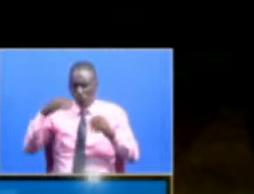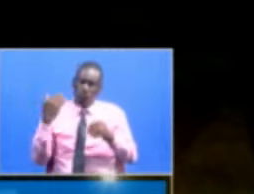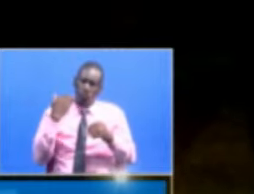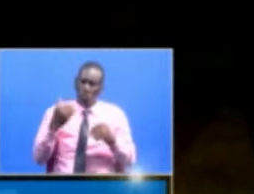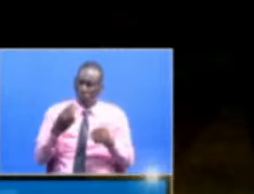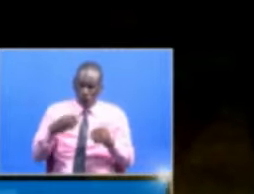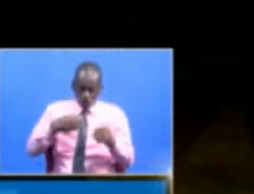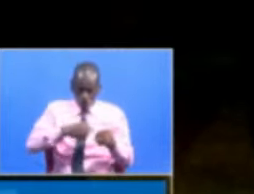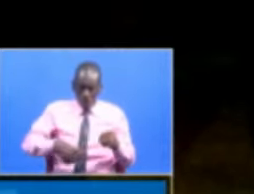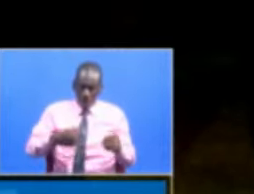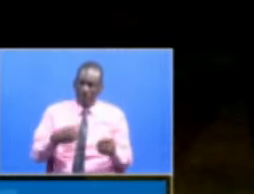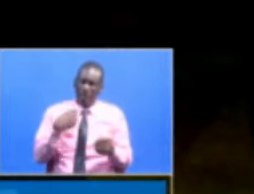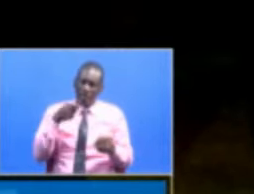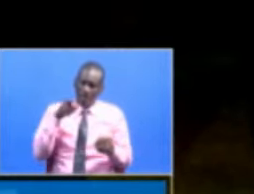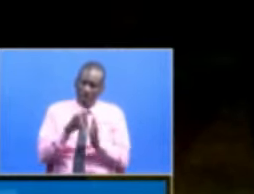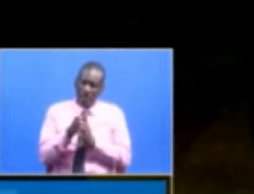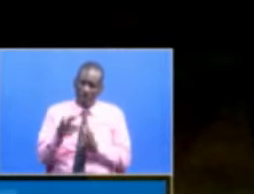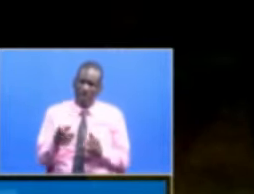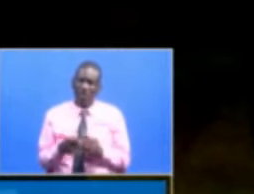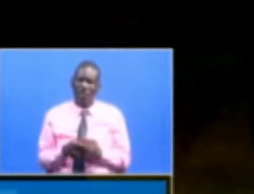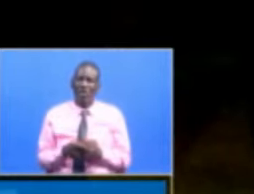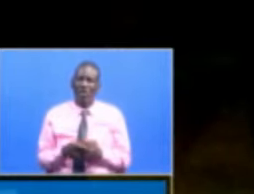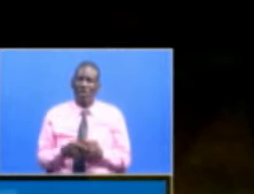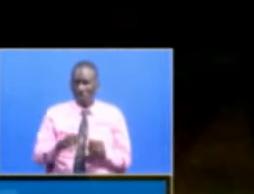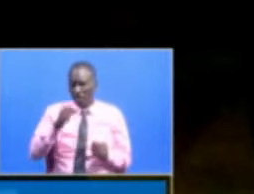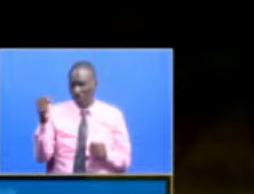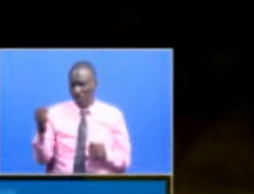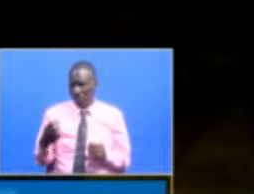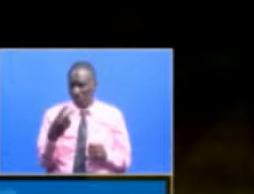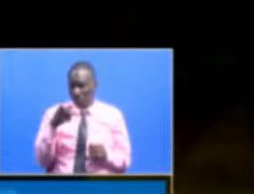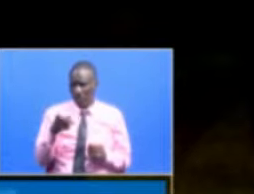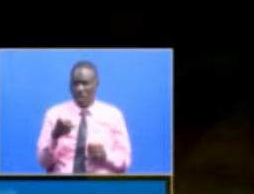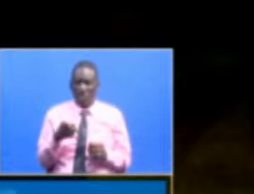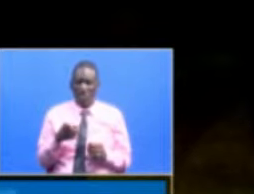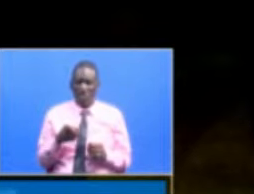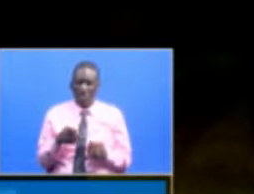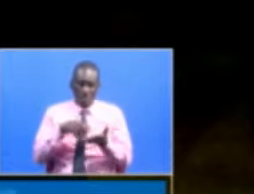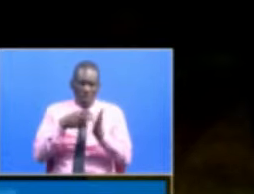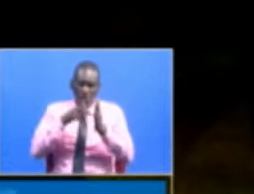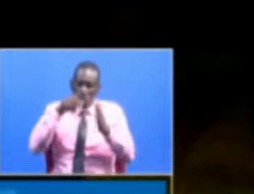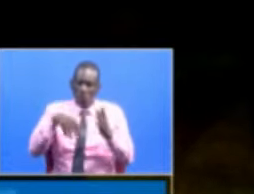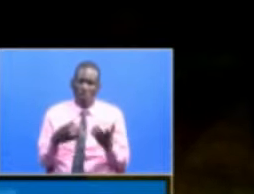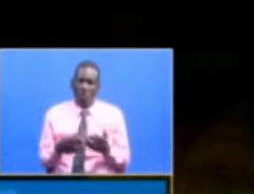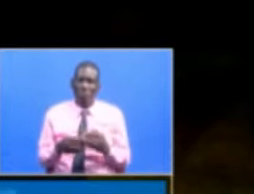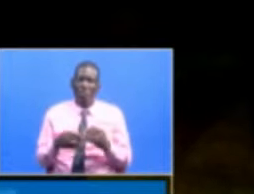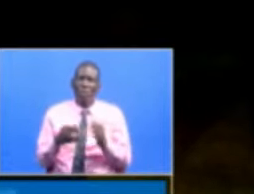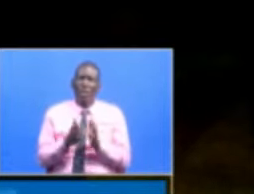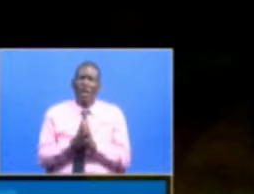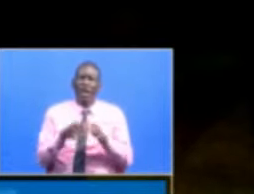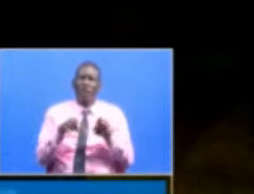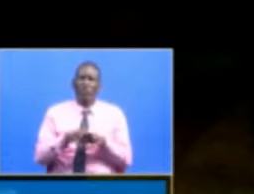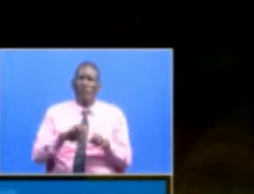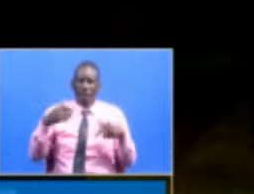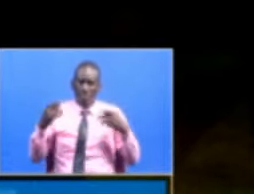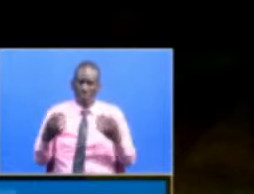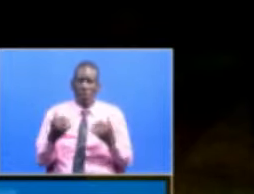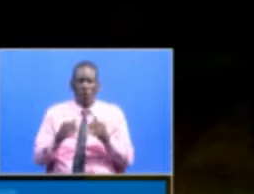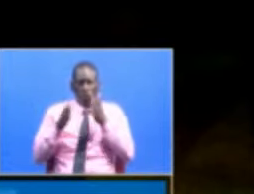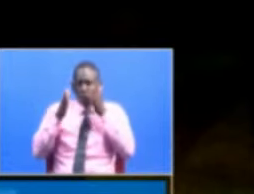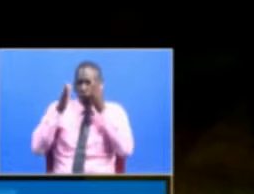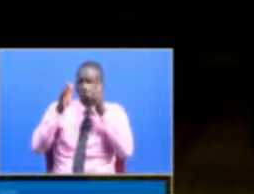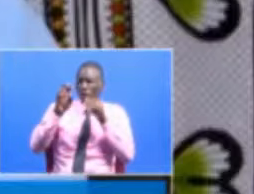inasema hivi na hivi. Ikikuja kupande hii unaona hapa inamaanisha kitu fulani. Naye kuna wengine naye tunaangalia tukiona